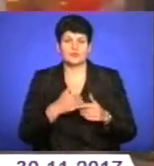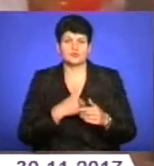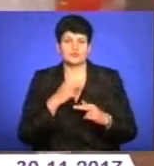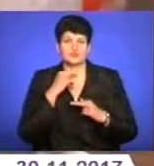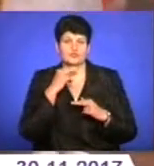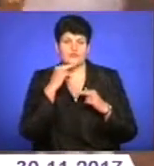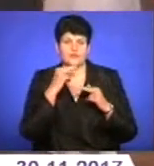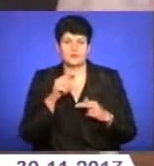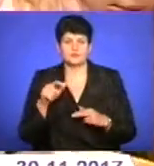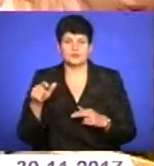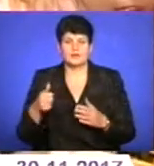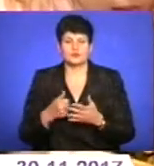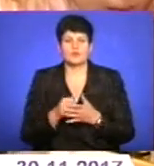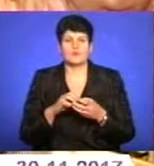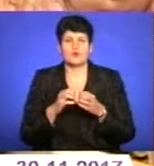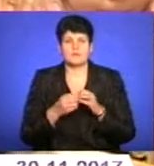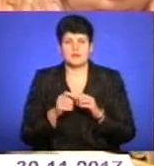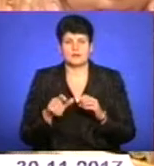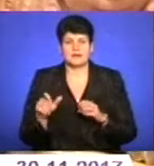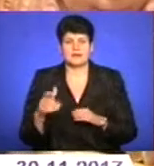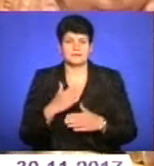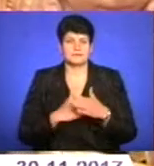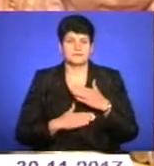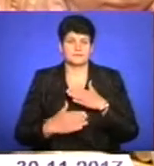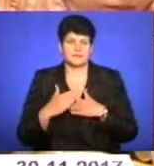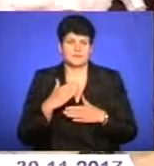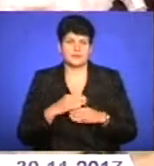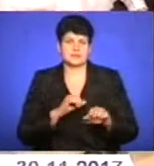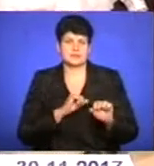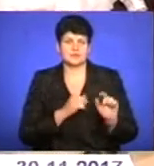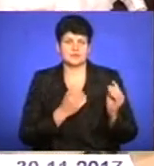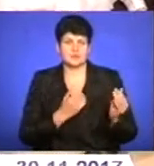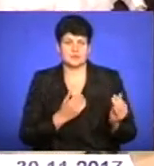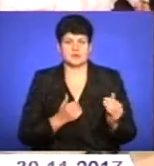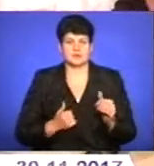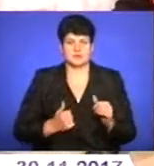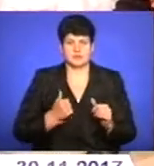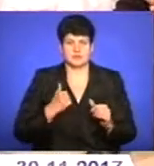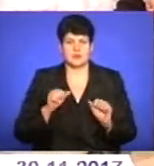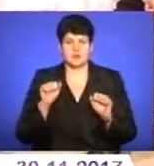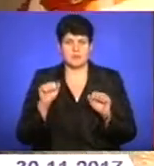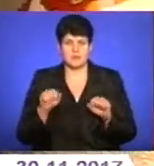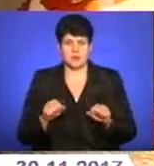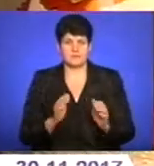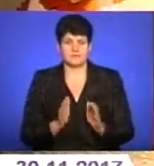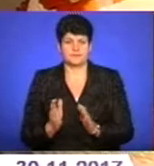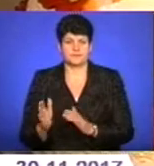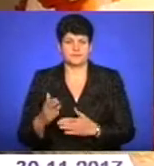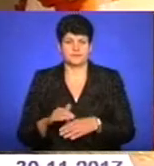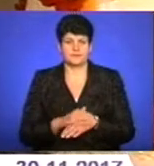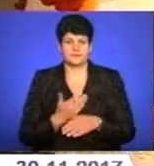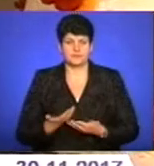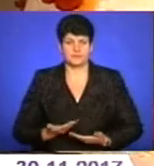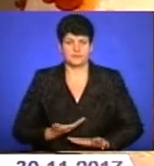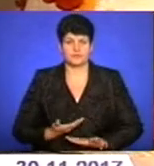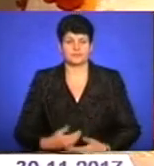привернути увагу громадськості до проблем людей з особливими потребами, захисту їхньої гідності, прав і благополуччя. Анастасія Чичкова,